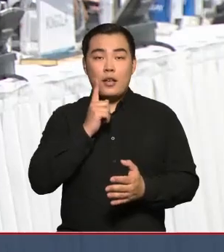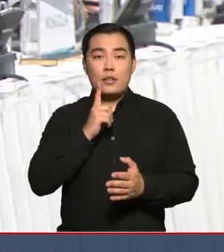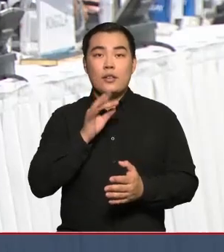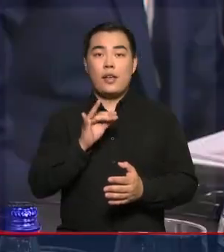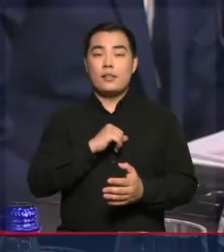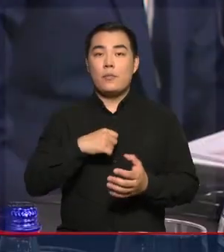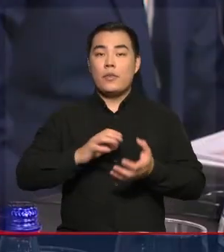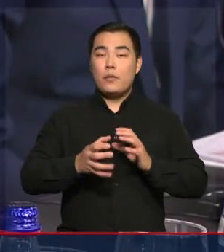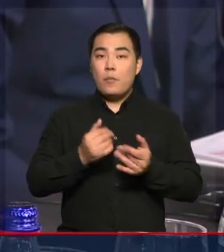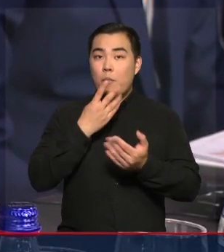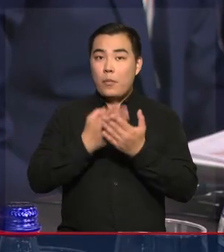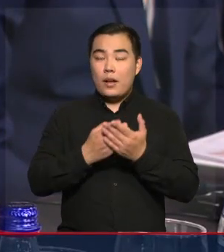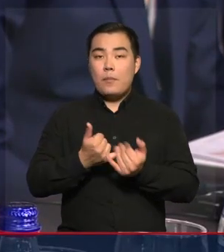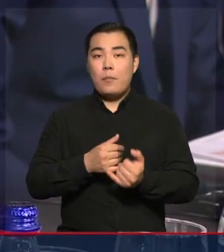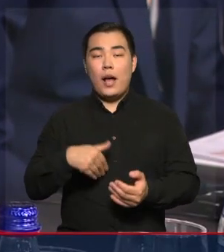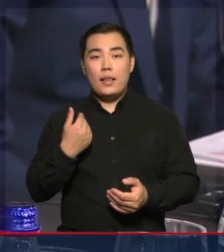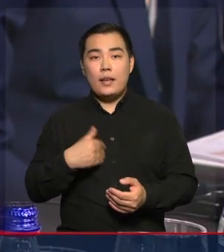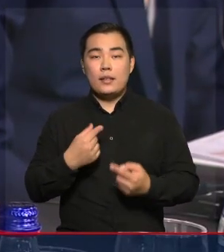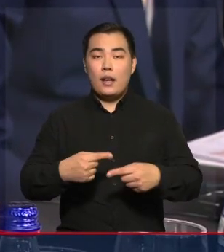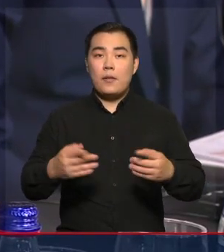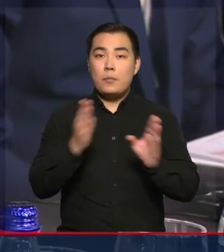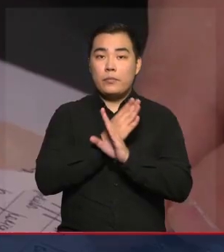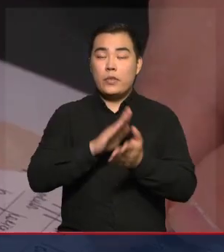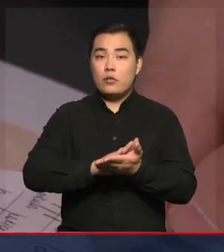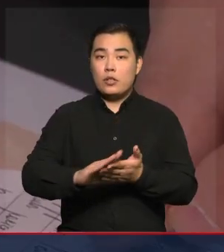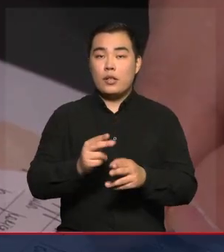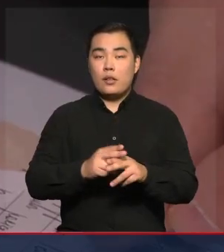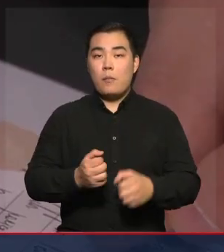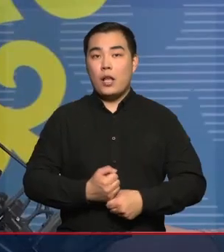көмір сутегінен арылуға ықпал ететін бастамаларда қолдау табады.